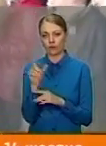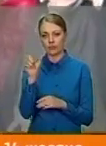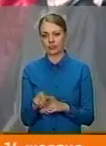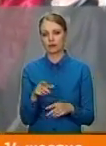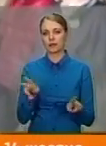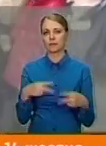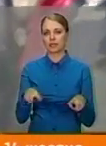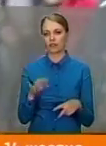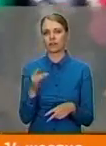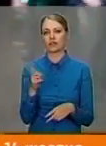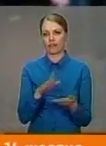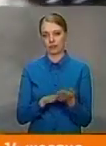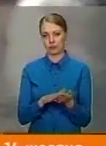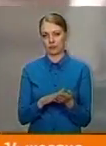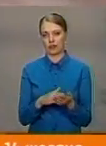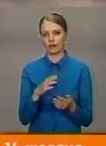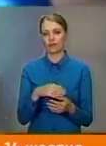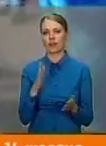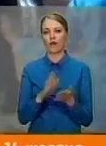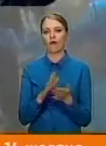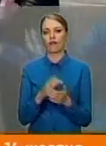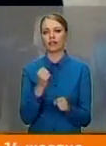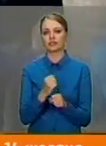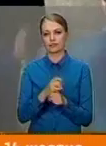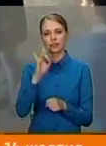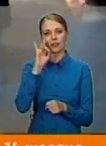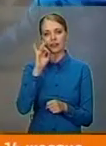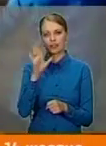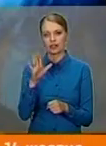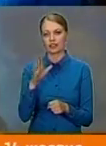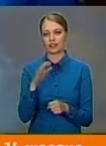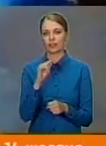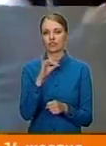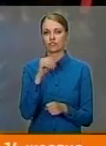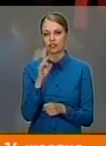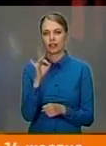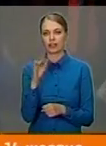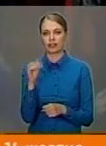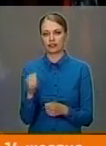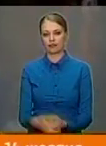ним, пританцьовували і аплодували. Овації щинила легендарна Читта Крита.